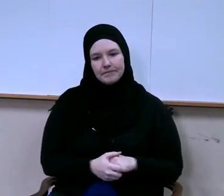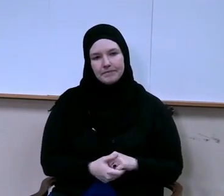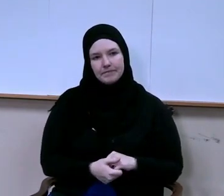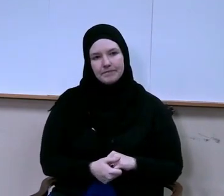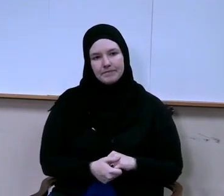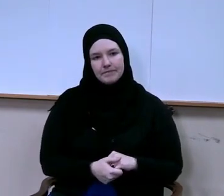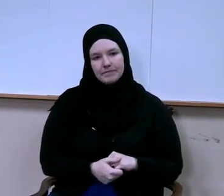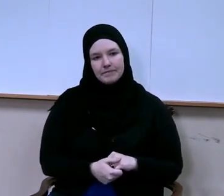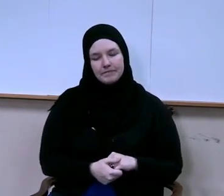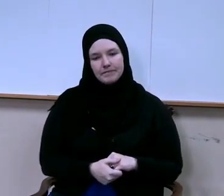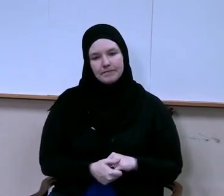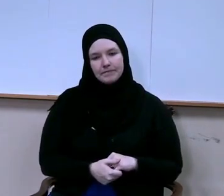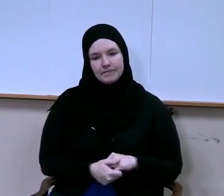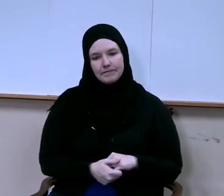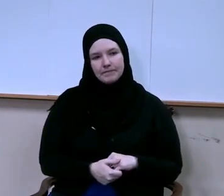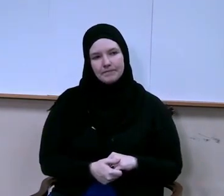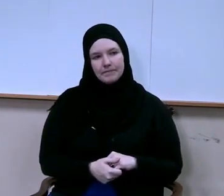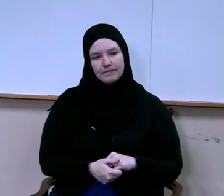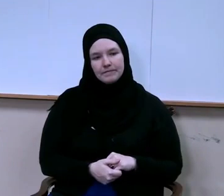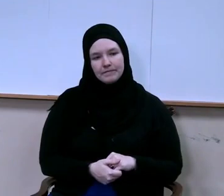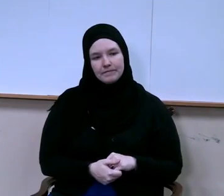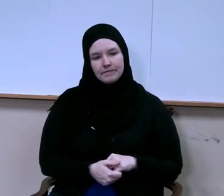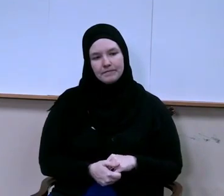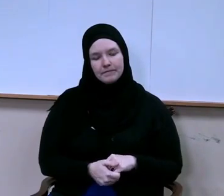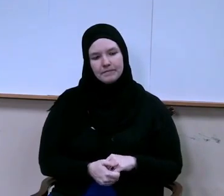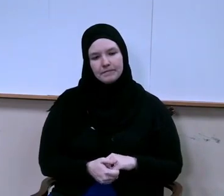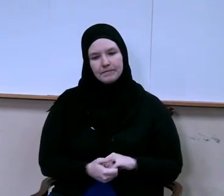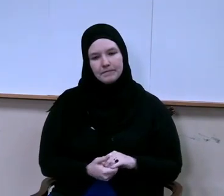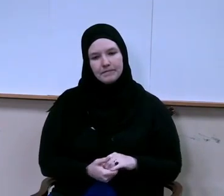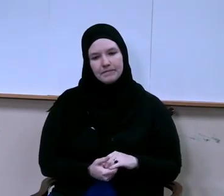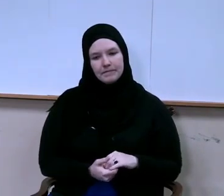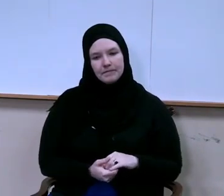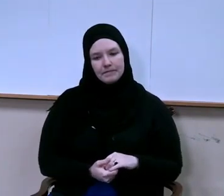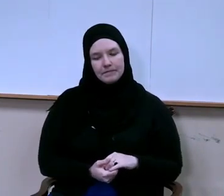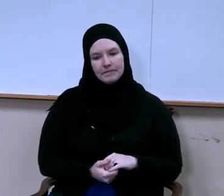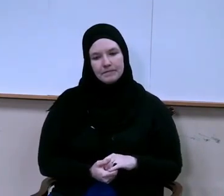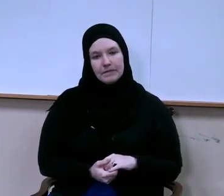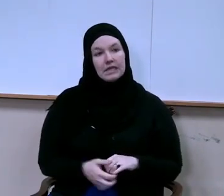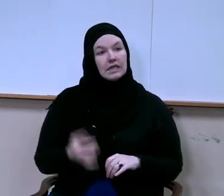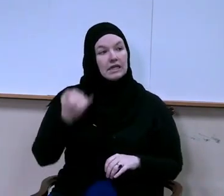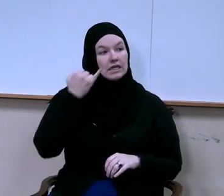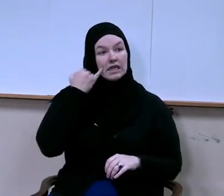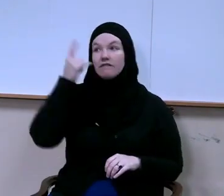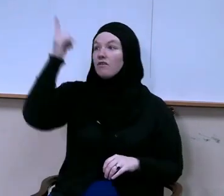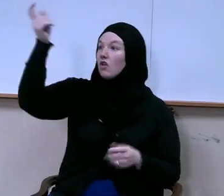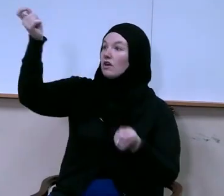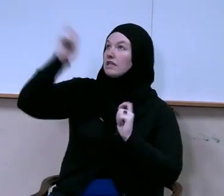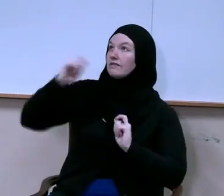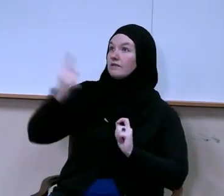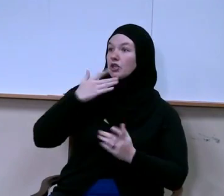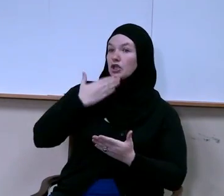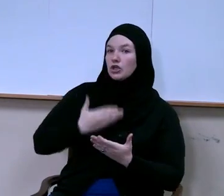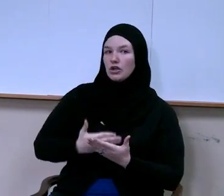فَكَانَ خَيْرًا لَهُ وَلَيْسَ ذَلِكَ لِأَحَدٍ إِلَّا لِلْمُؤْمِنِ. If he's given something